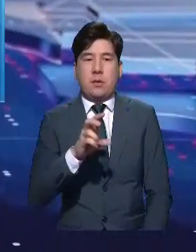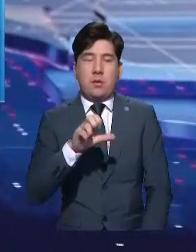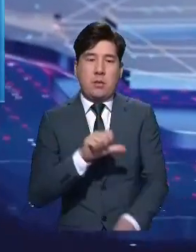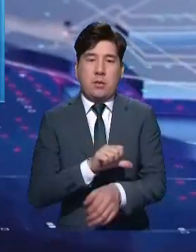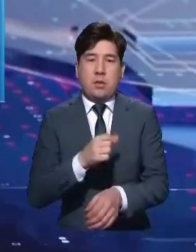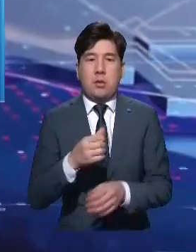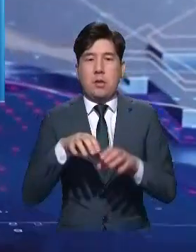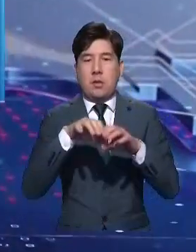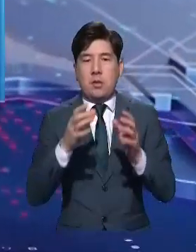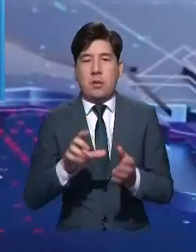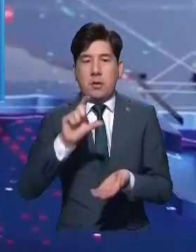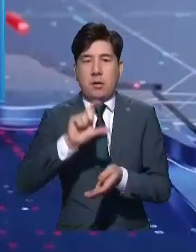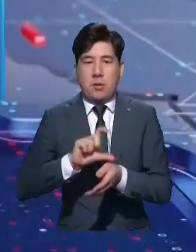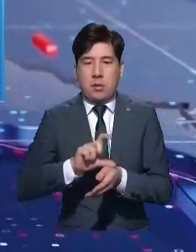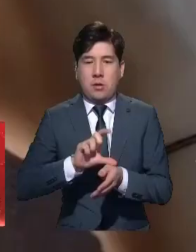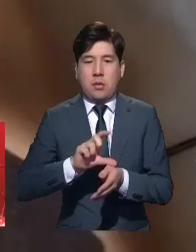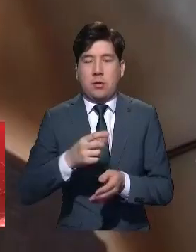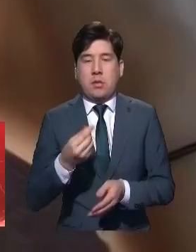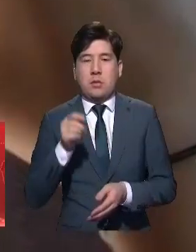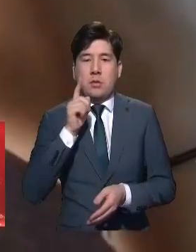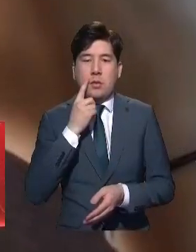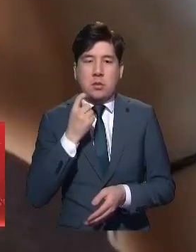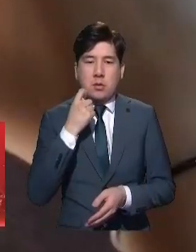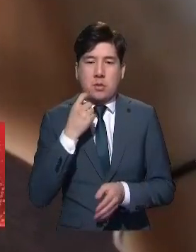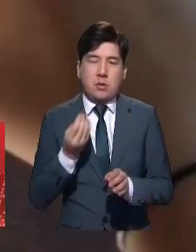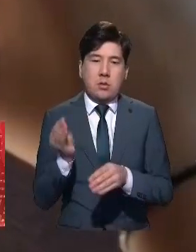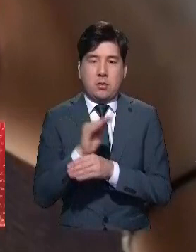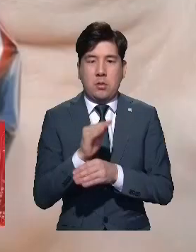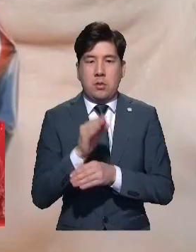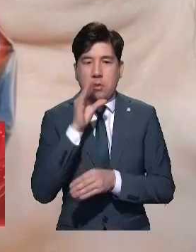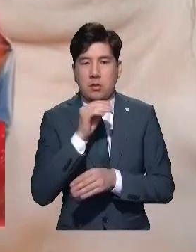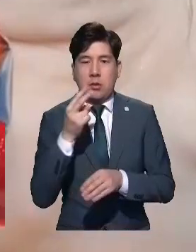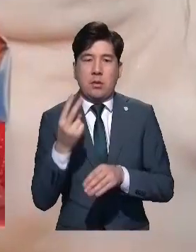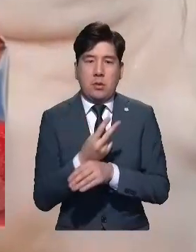банкаға 27 қасық құмшекер салғанмен тең. Ал күніне 2-3 ішкен адамның қант